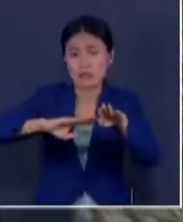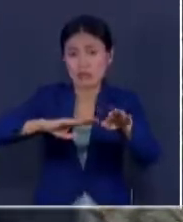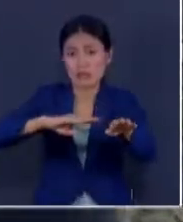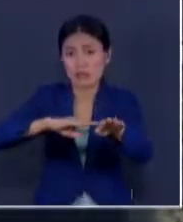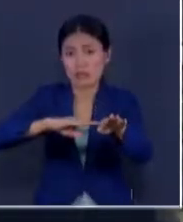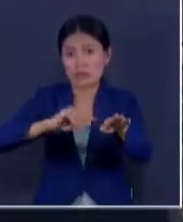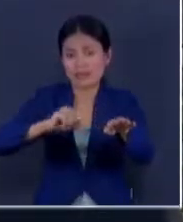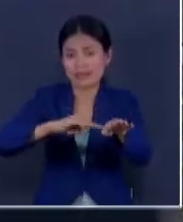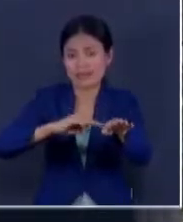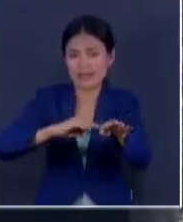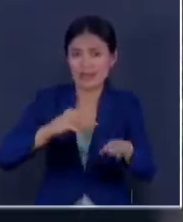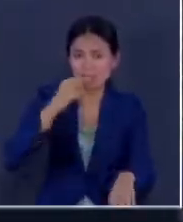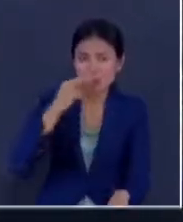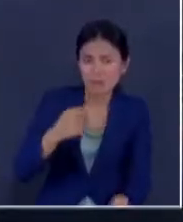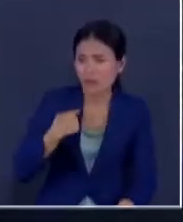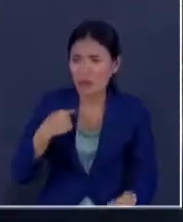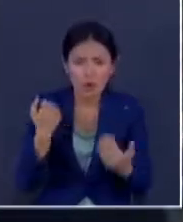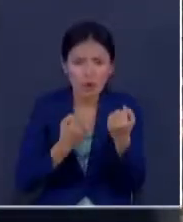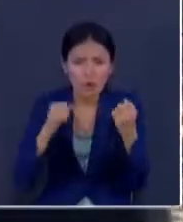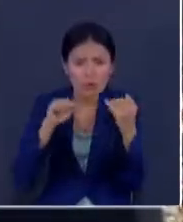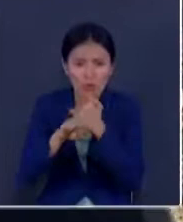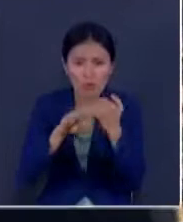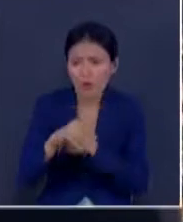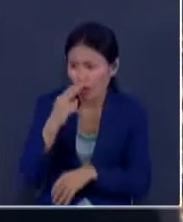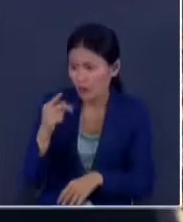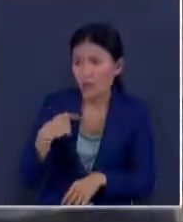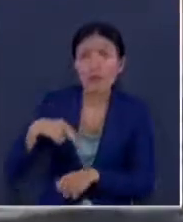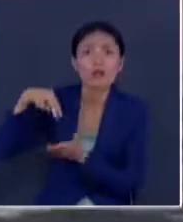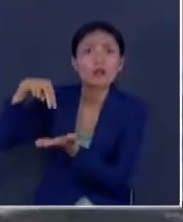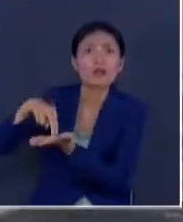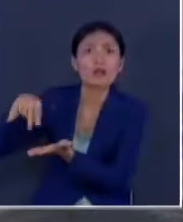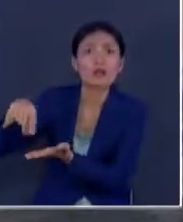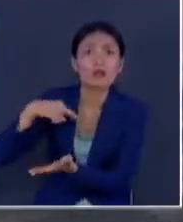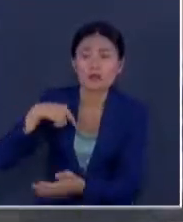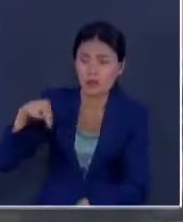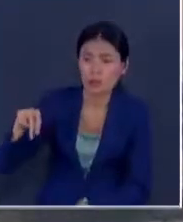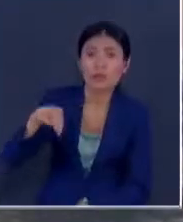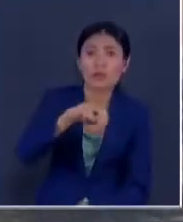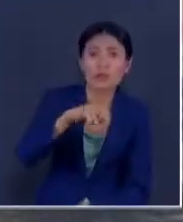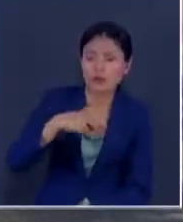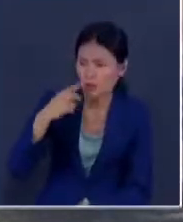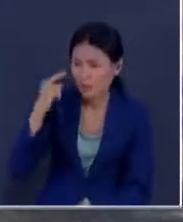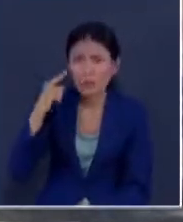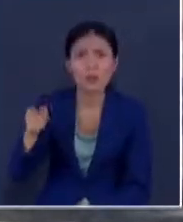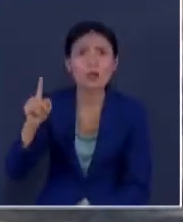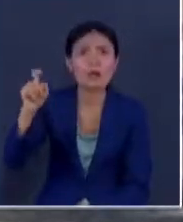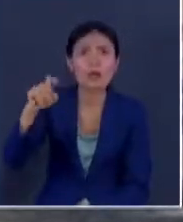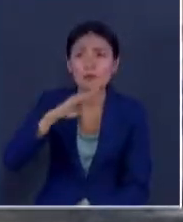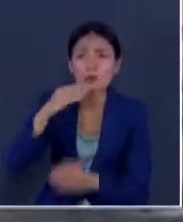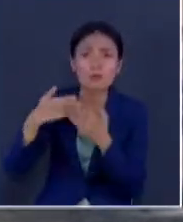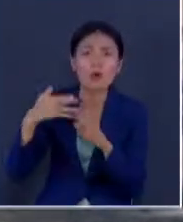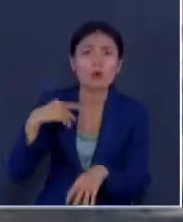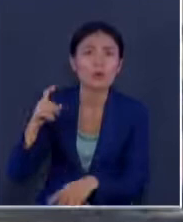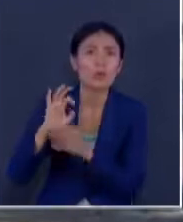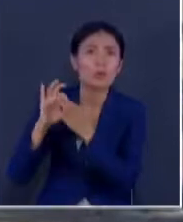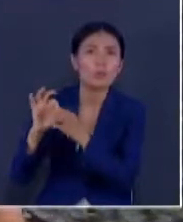รถพลุกพล่านมองเห็นคุณตากำลังยืนรอข้ามถนนอยู่แต่ว่าก็ข้ามไม่ได้เพราะว่ารถเยอะค่ะจึงคิดว่าถ้าหากทิ้งคุณตาไว้เนี่ยอาจจะเป็นล